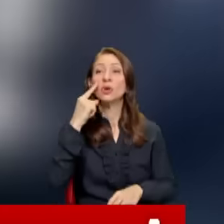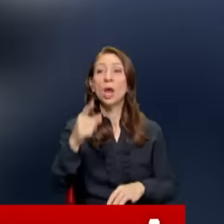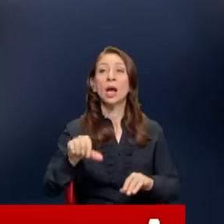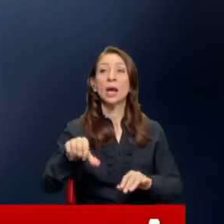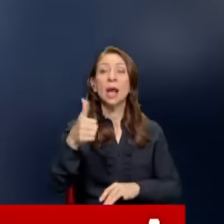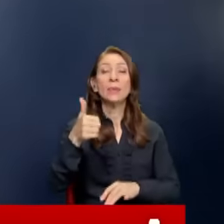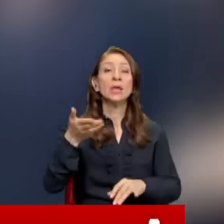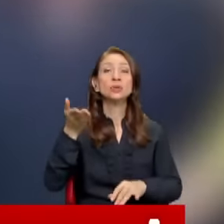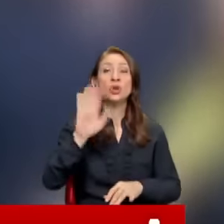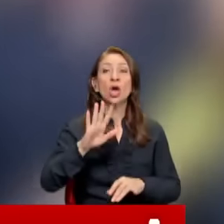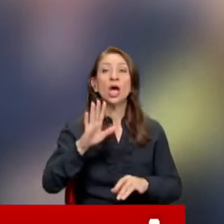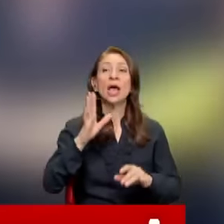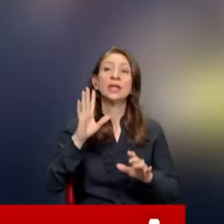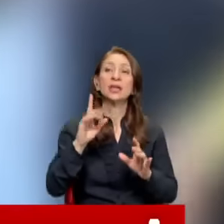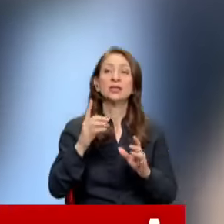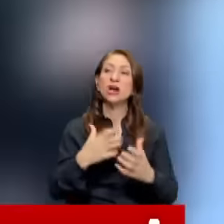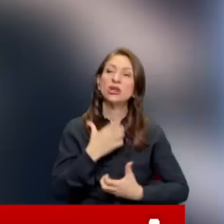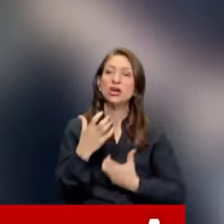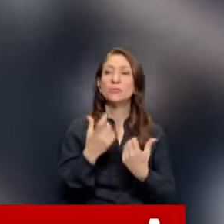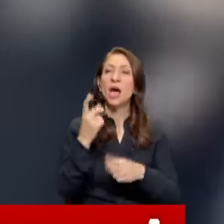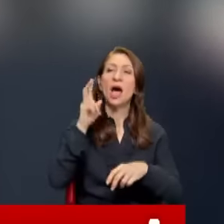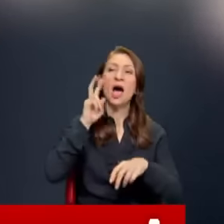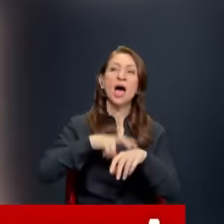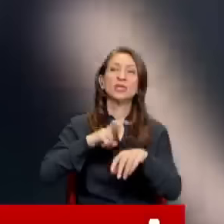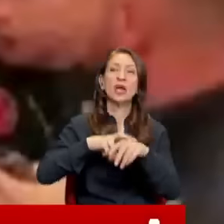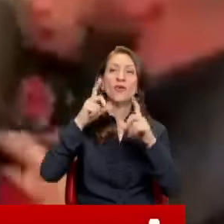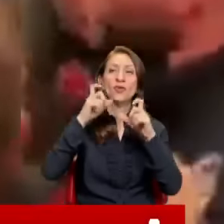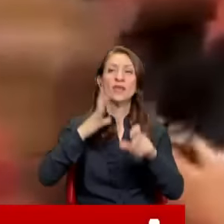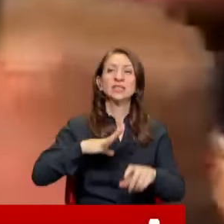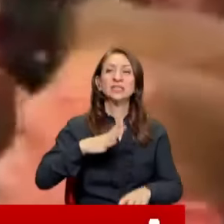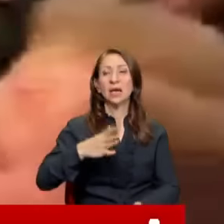galibiyetin ardından çektirilmeli